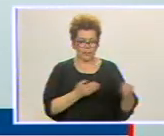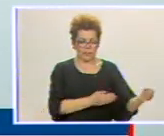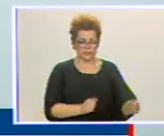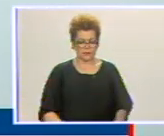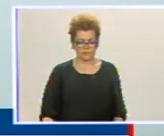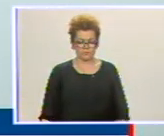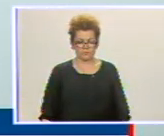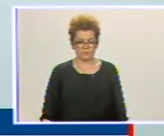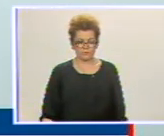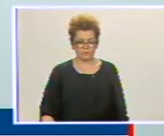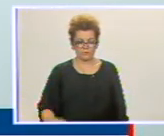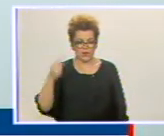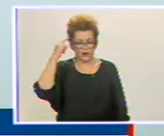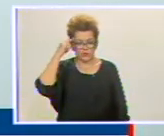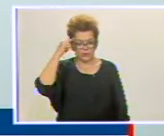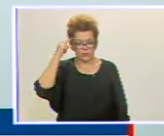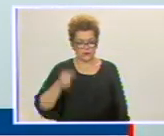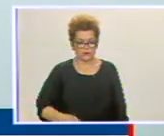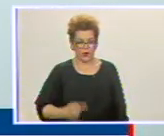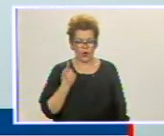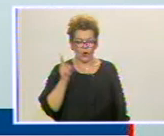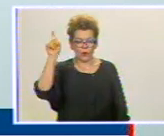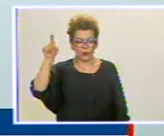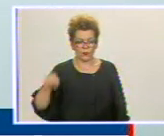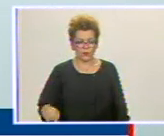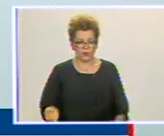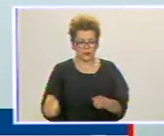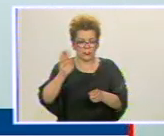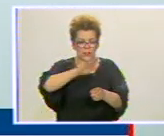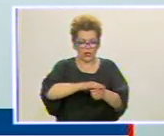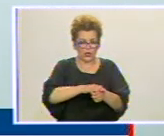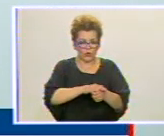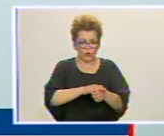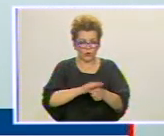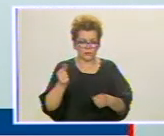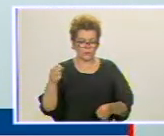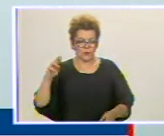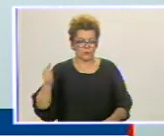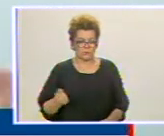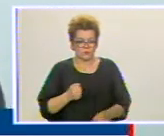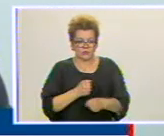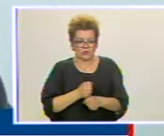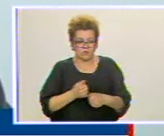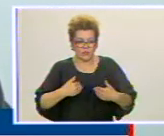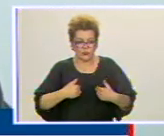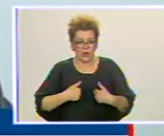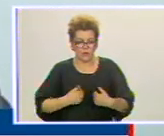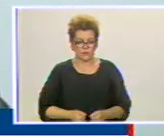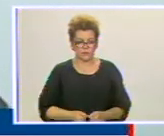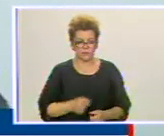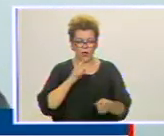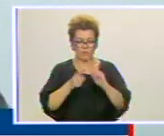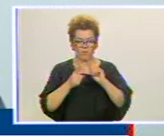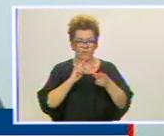Teoretic a rămas o perioadă de o lună de zile neacoperită de spor, neavem cadru legal. Ce putem noi face, discutând cu